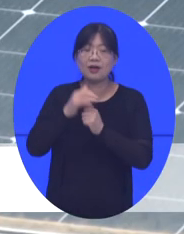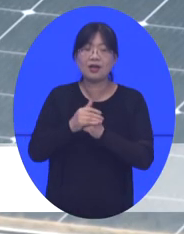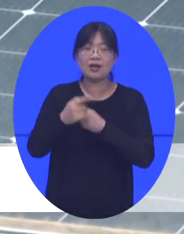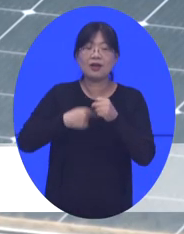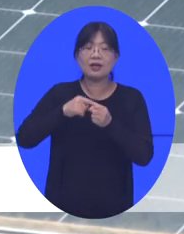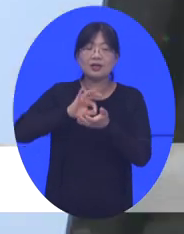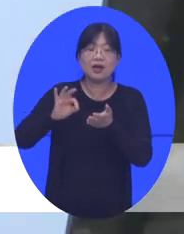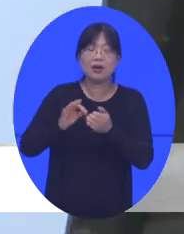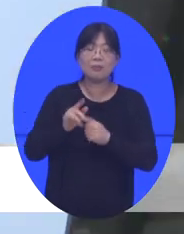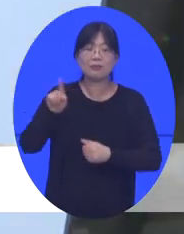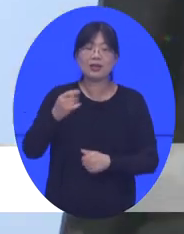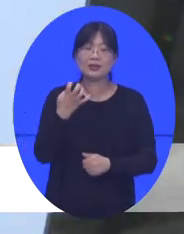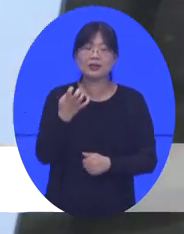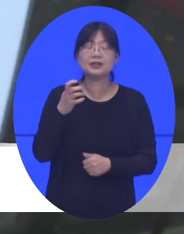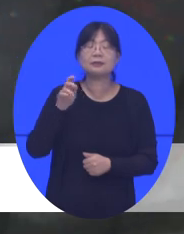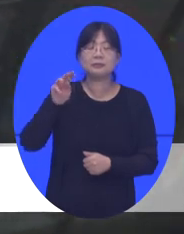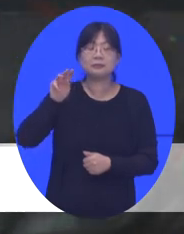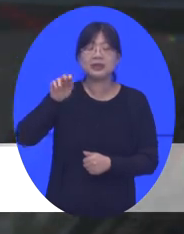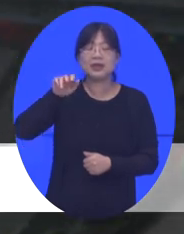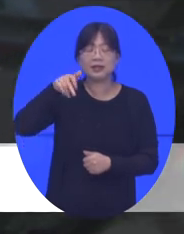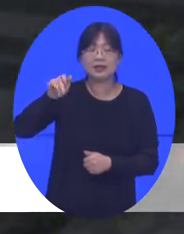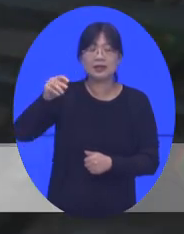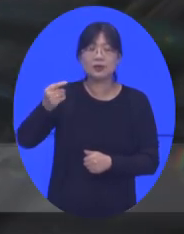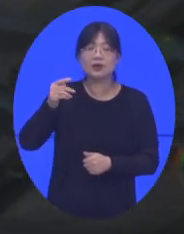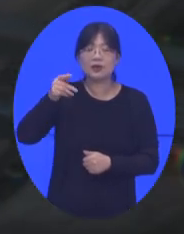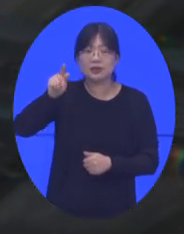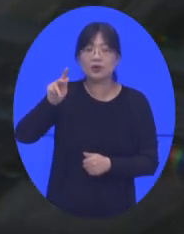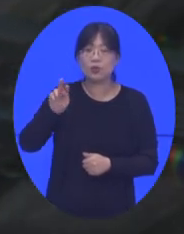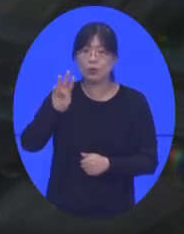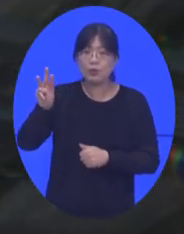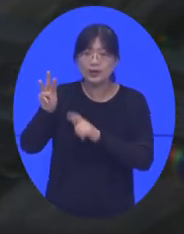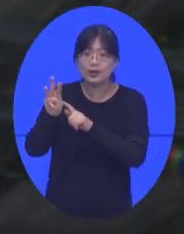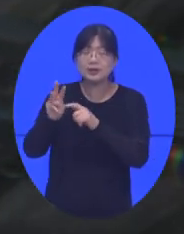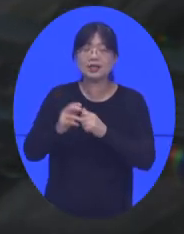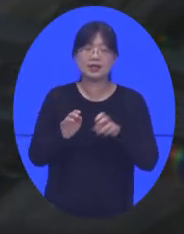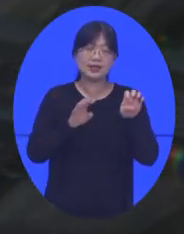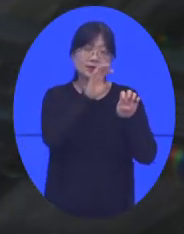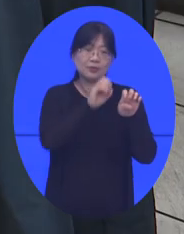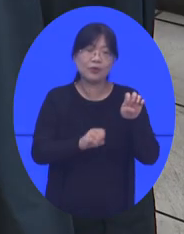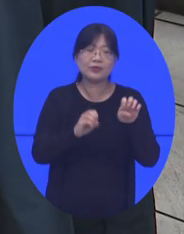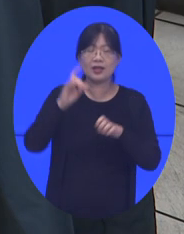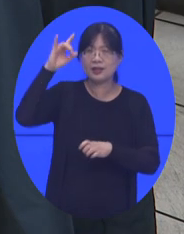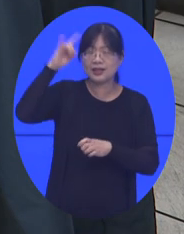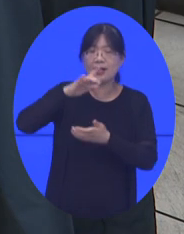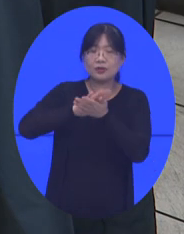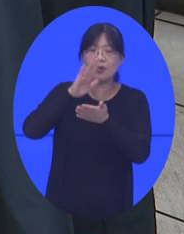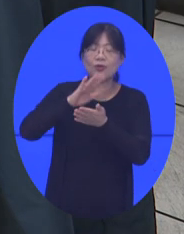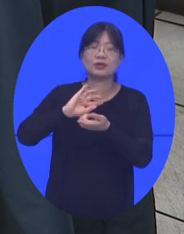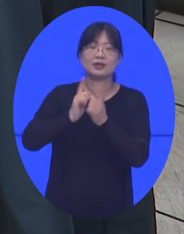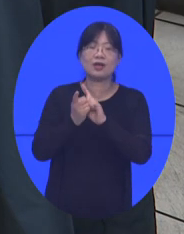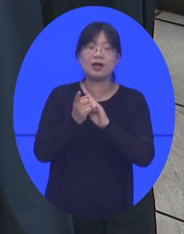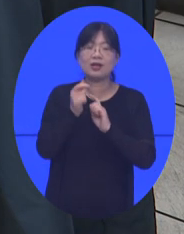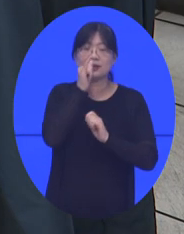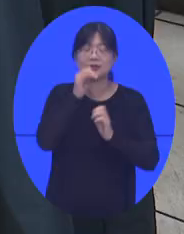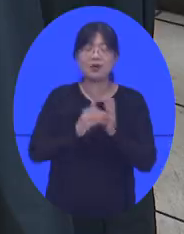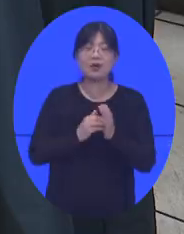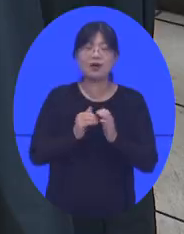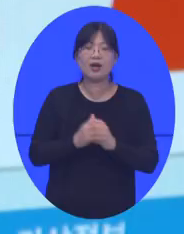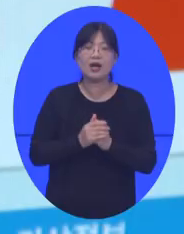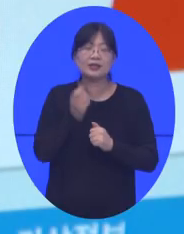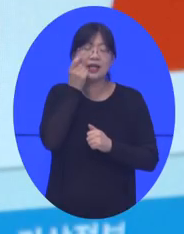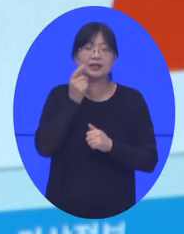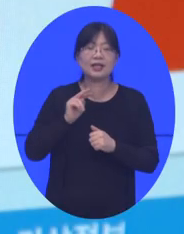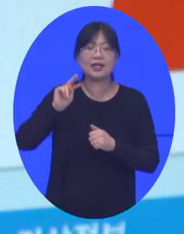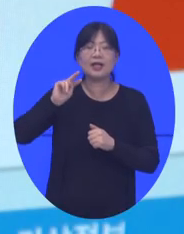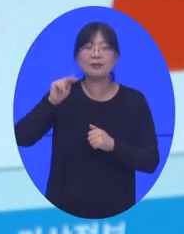사용량인 140만여 킬로와트시 중약 30%를 태양광 발전으로 대체했습니다. 이를 통해 다달이 200여만 원